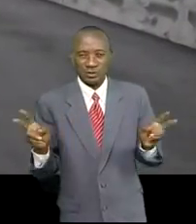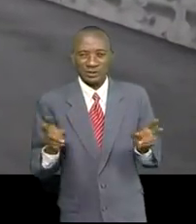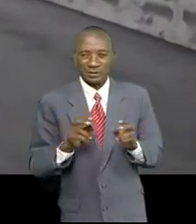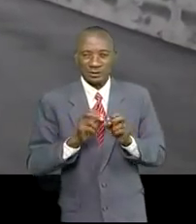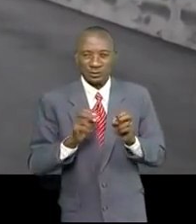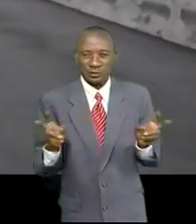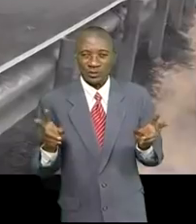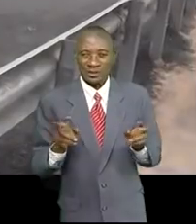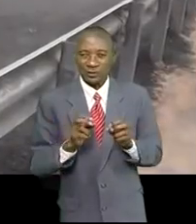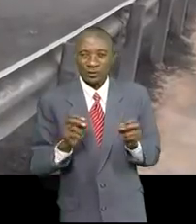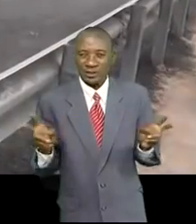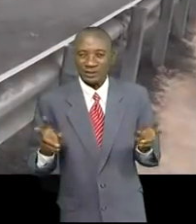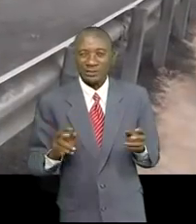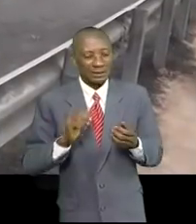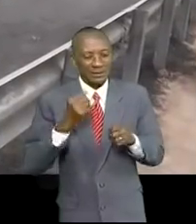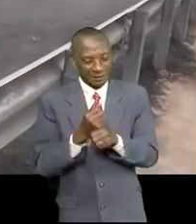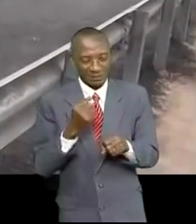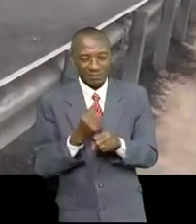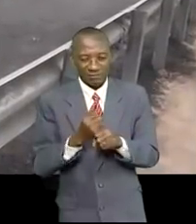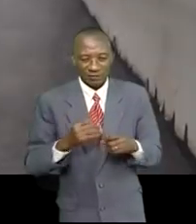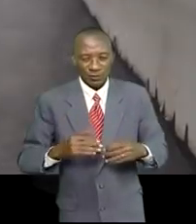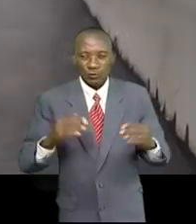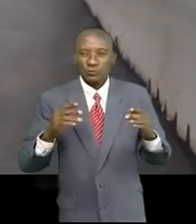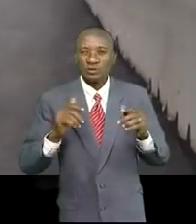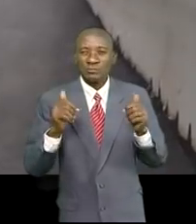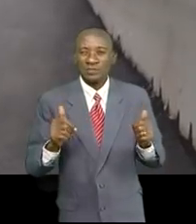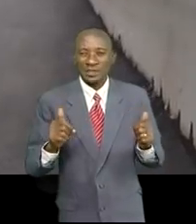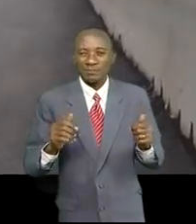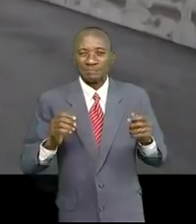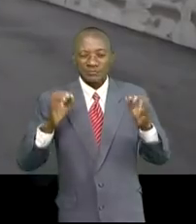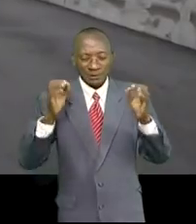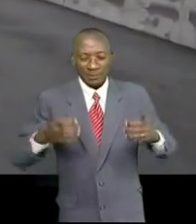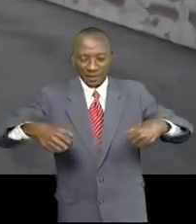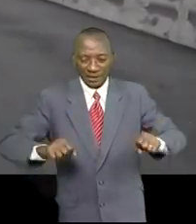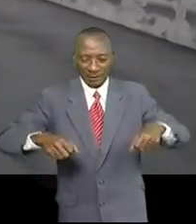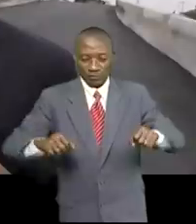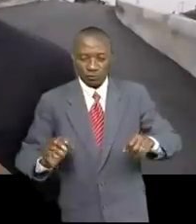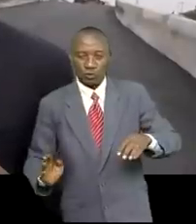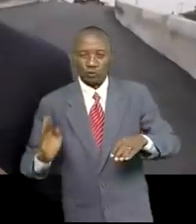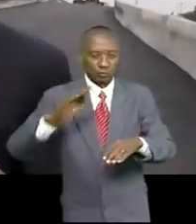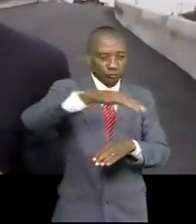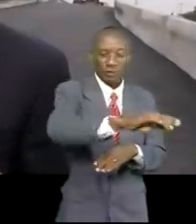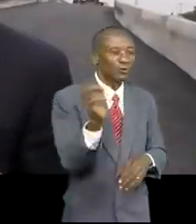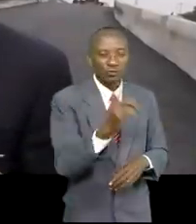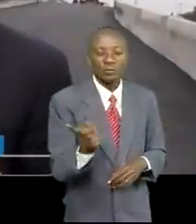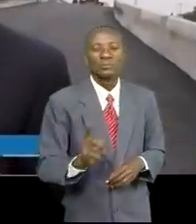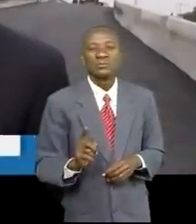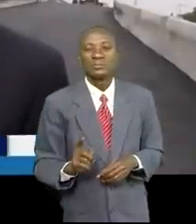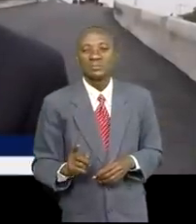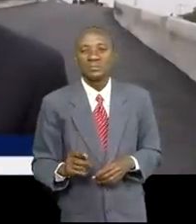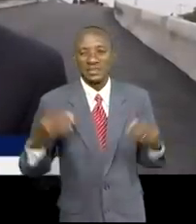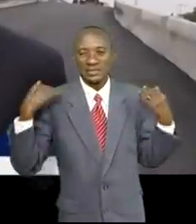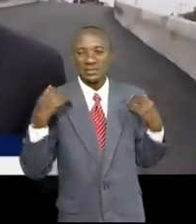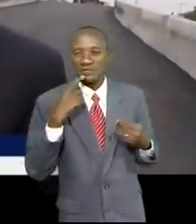Pas de tonnage au-delà de la norme. Pas de moto au-dessus de ces sautes de moutons, a-t-il signifié. Nous sommes au bout avec